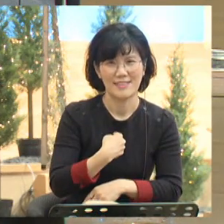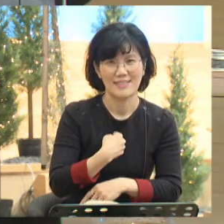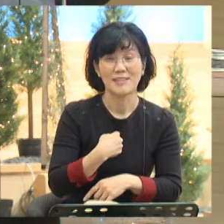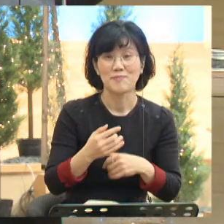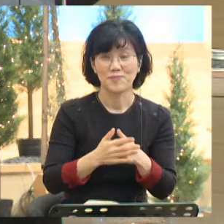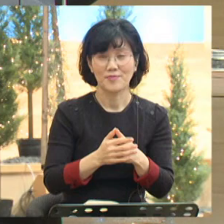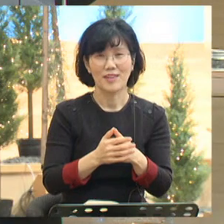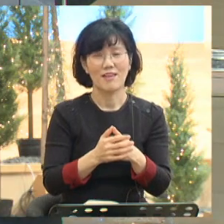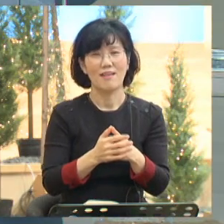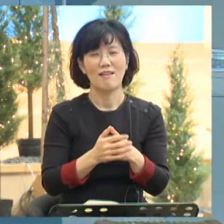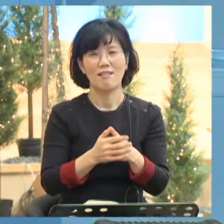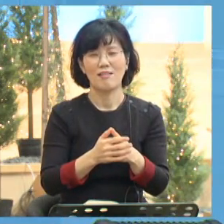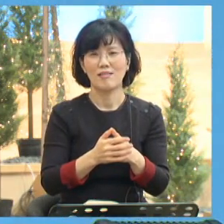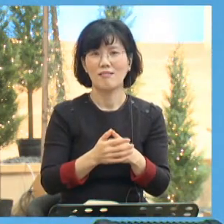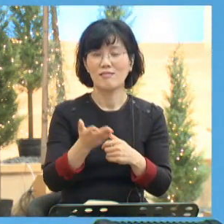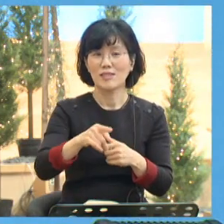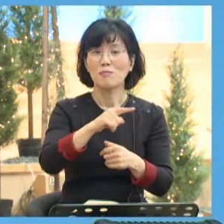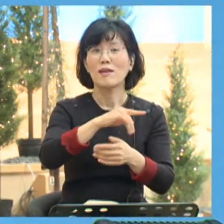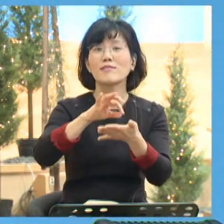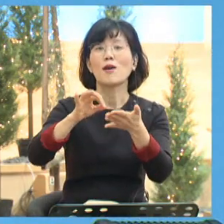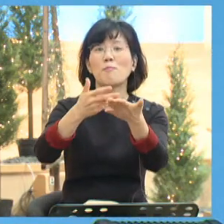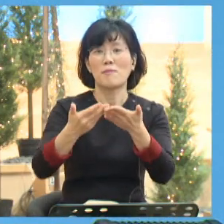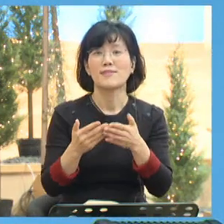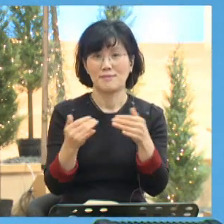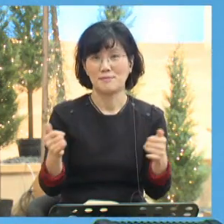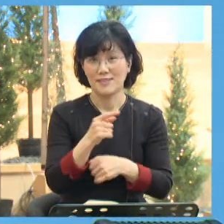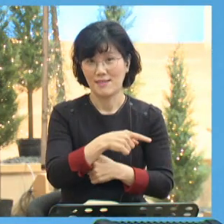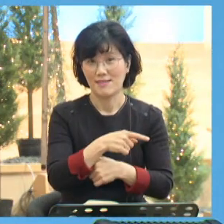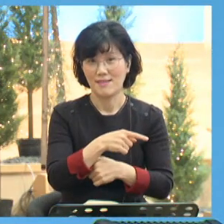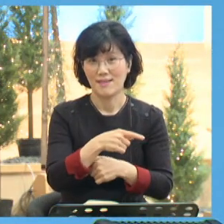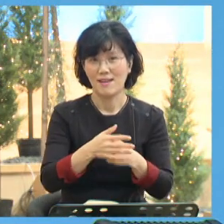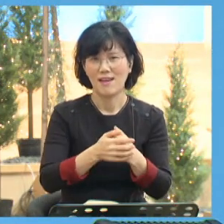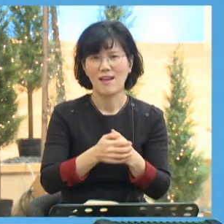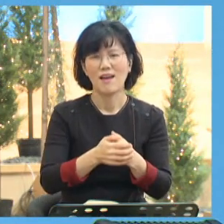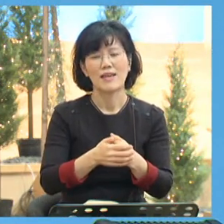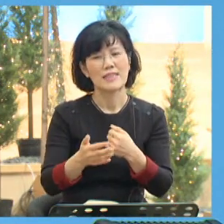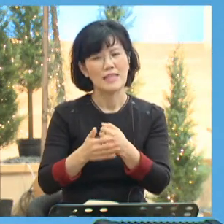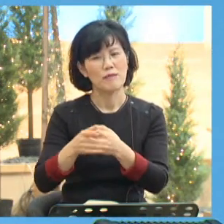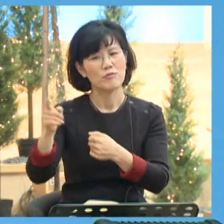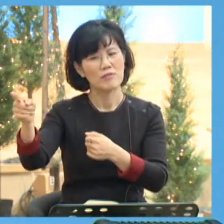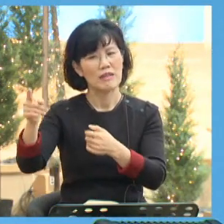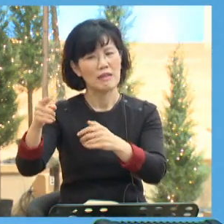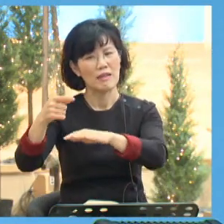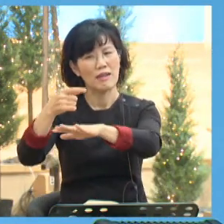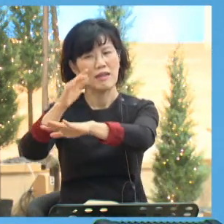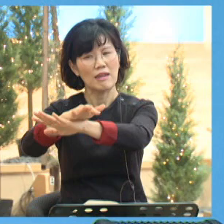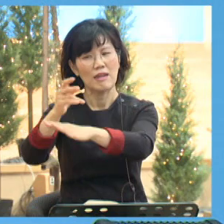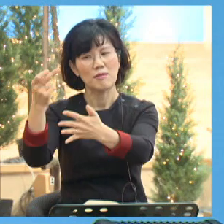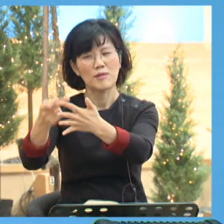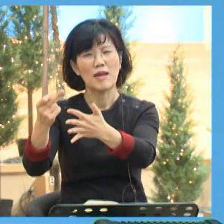제가 매주 전에도 말씀 드렸잖아요 그래서 에브라임의 어떻게 자존심 이상의